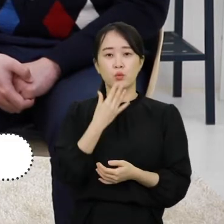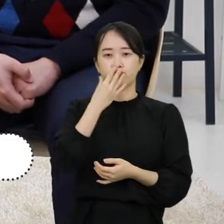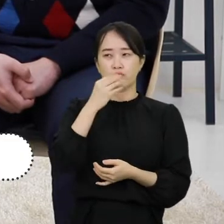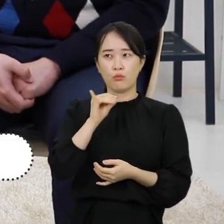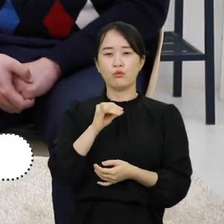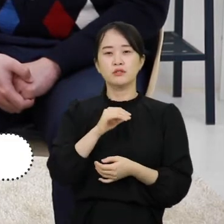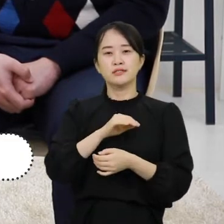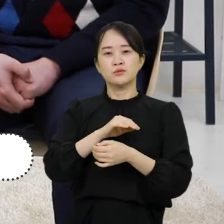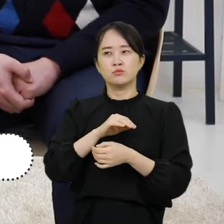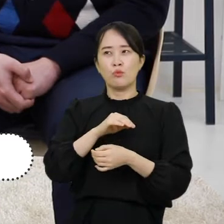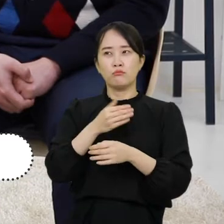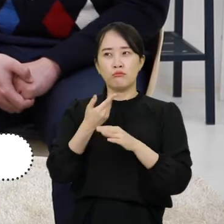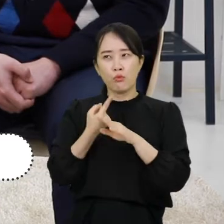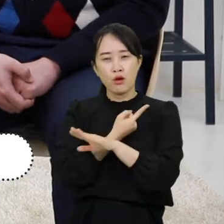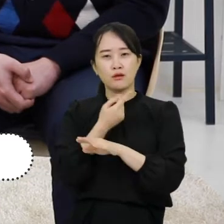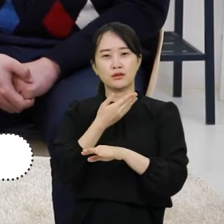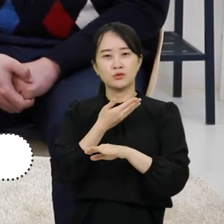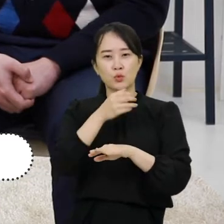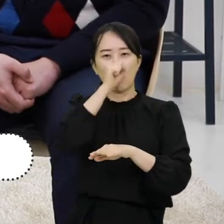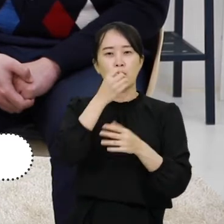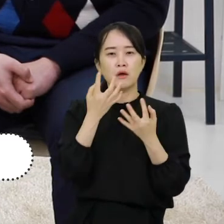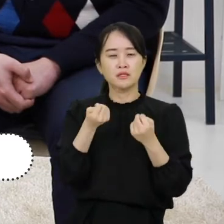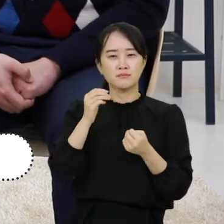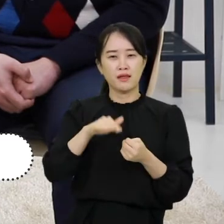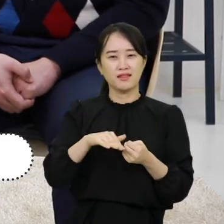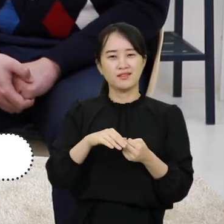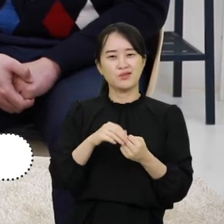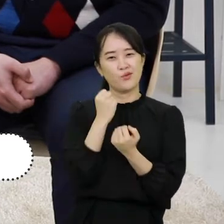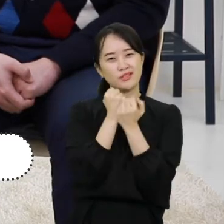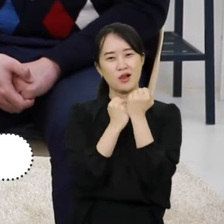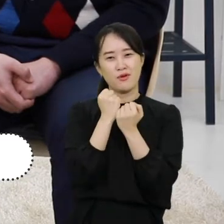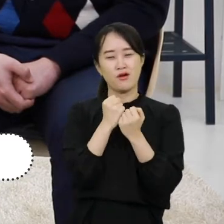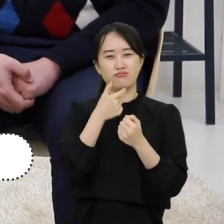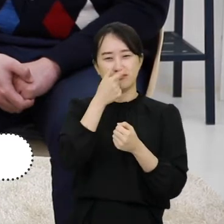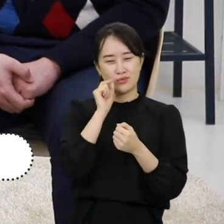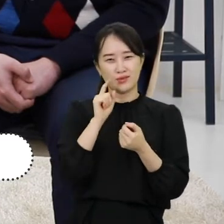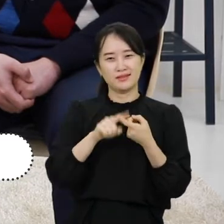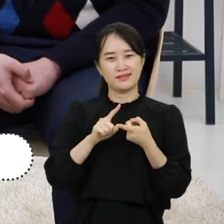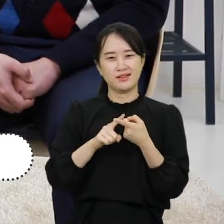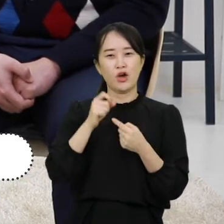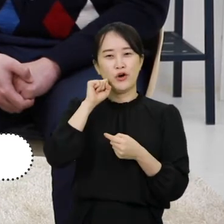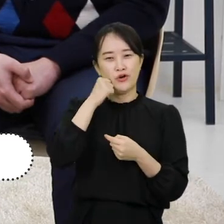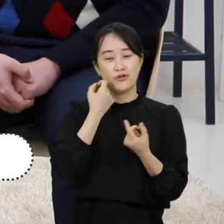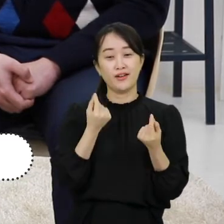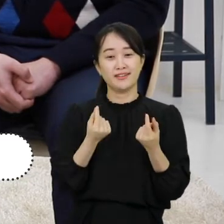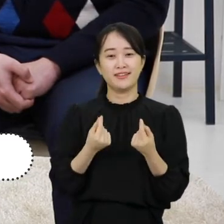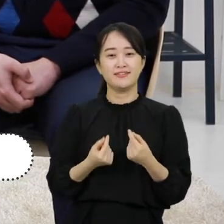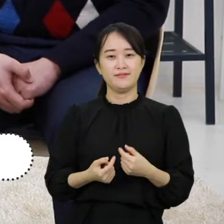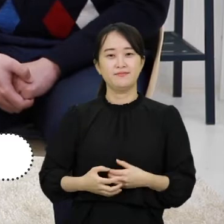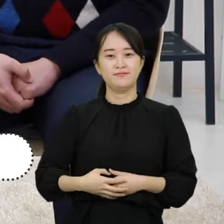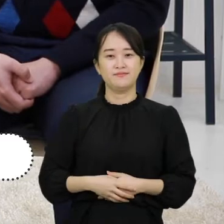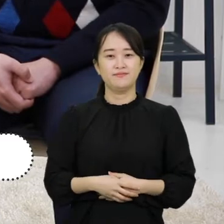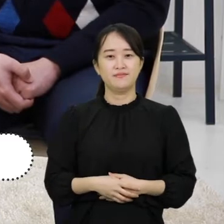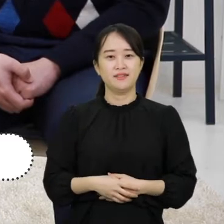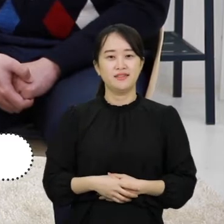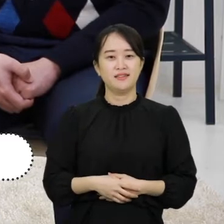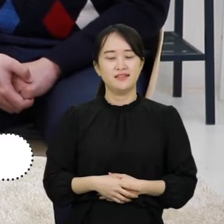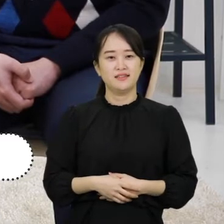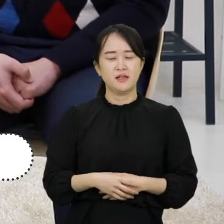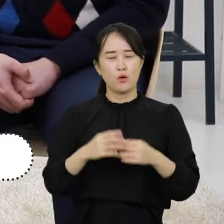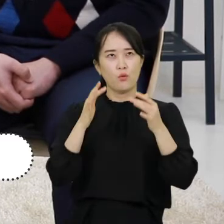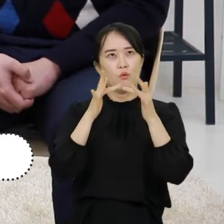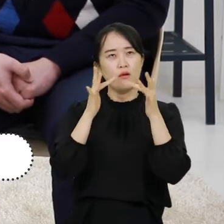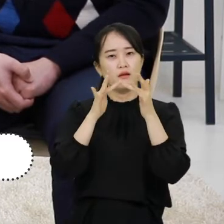물론 잘 되어 있고 좋은 것도 많이 있지만 이런 부분에선 저희가 당사자들로서 어려움을 좀 겪는 부분들이 있었던 것 같아요. 아무래도